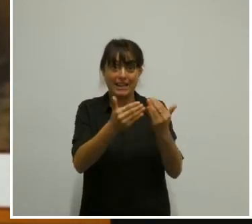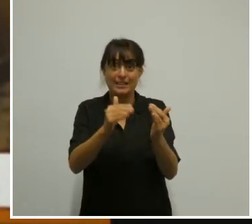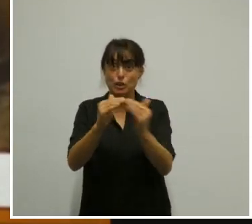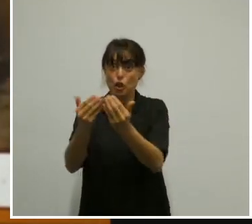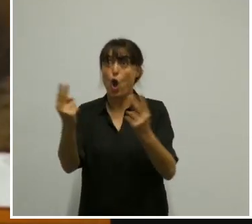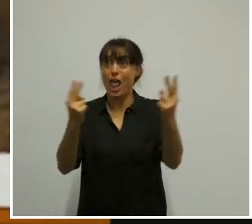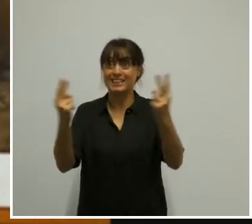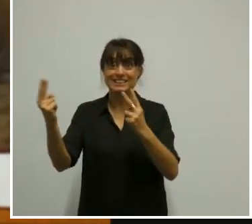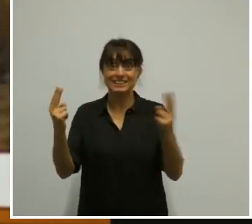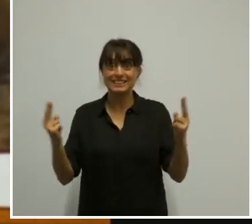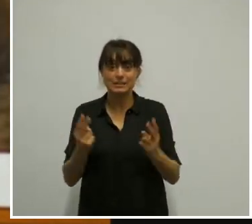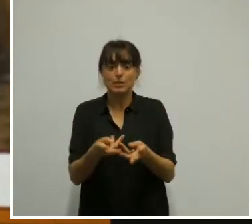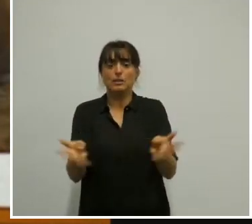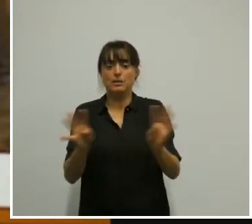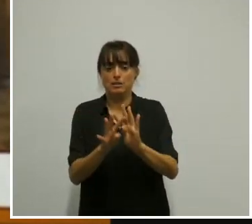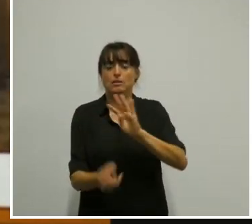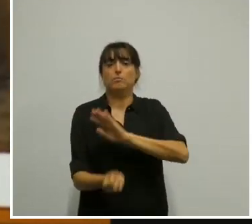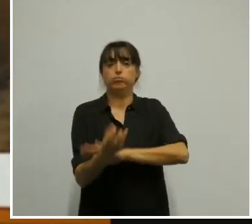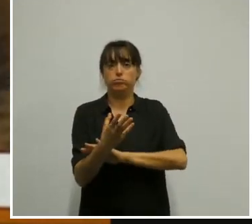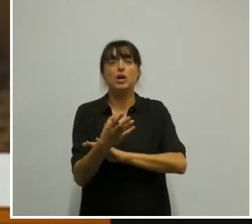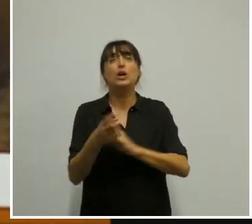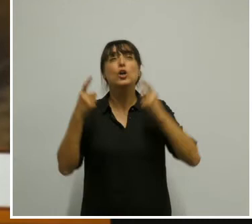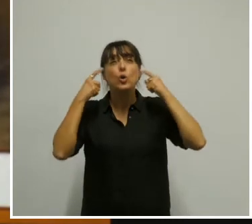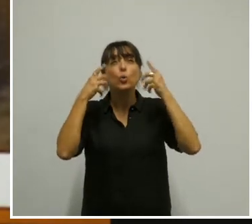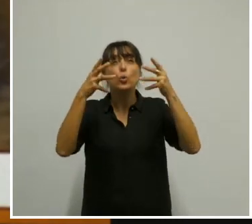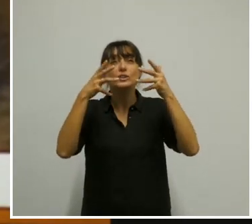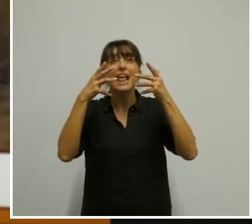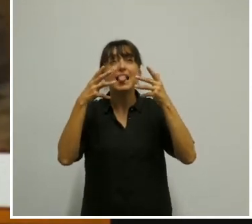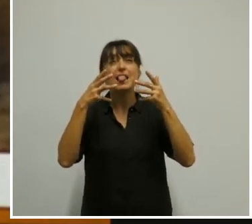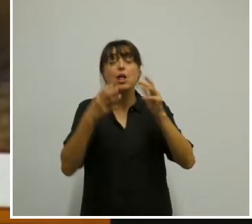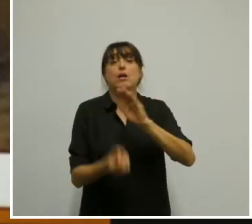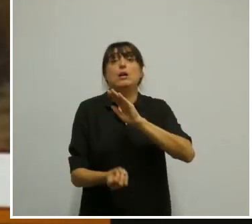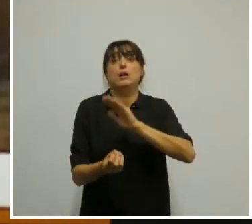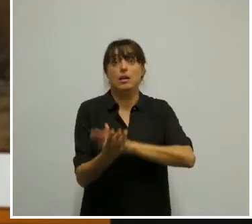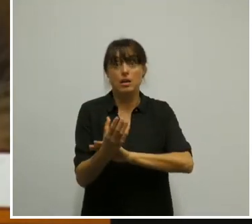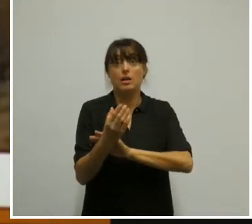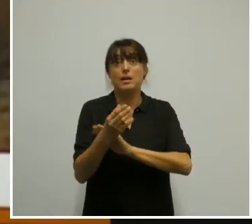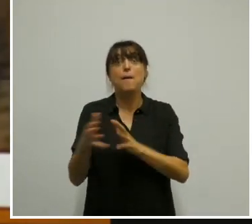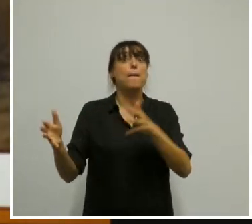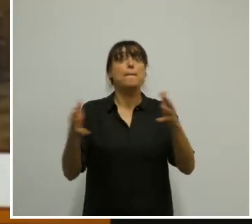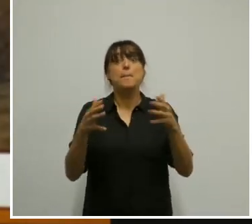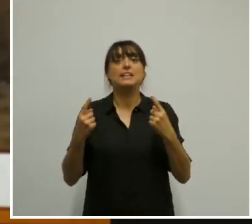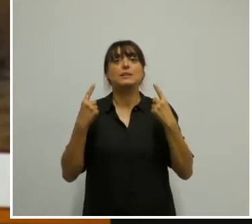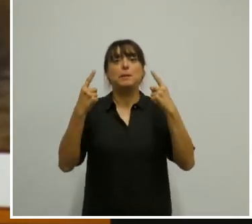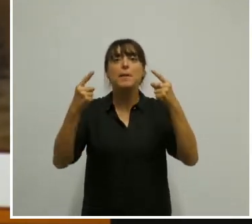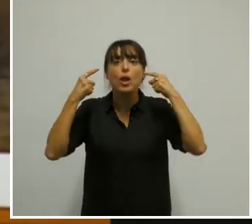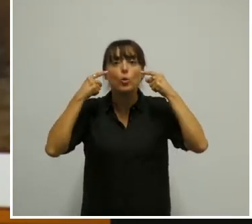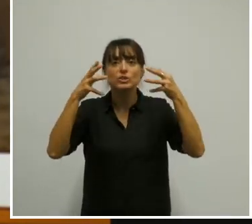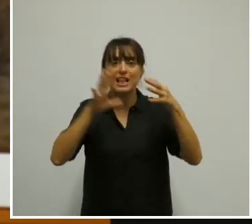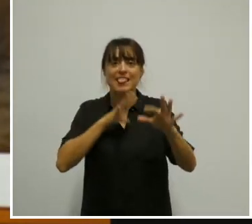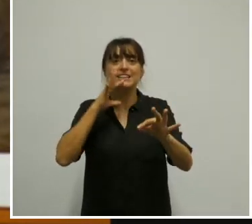i constituirem el Consell de cara a març fer el primer Consell dels Infants. Des d'aquí